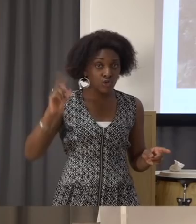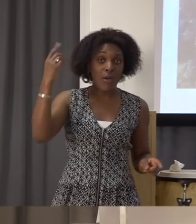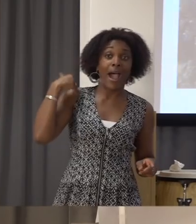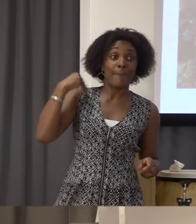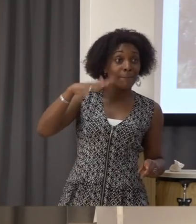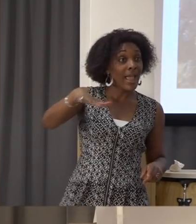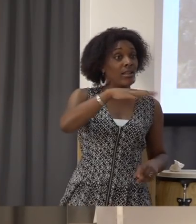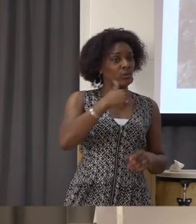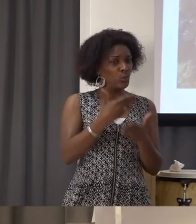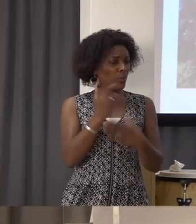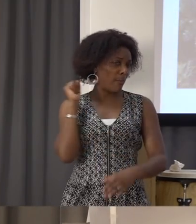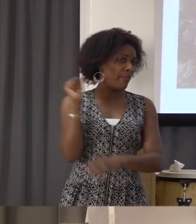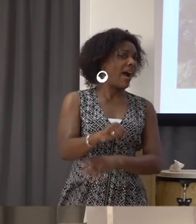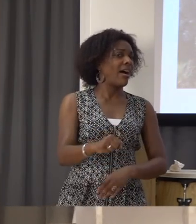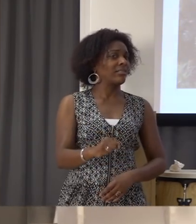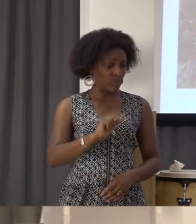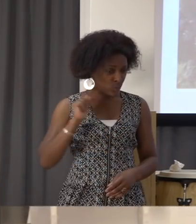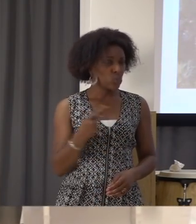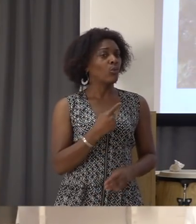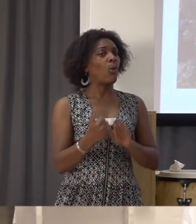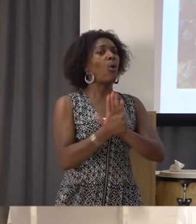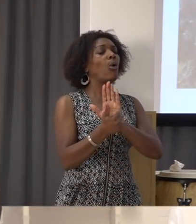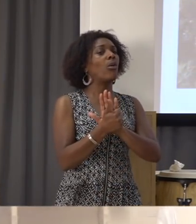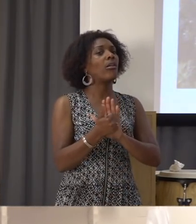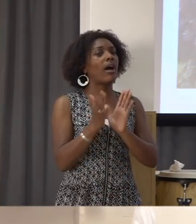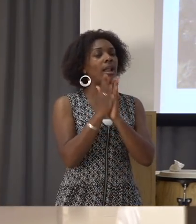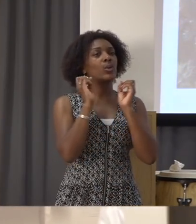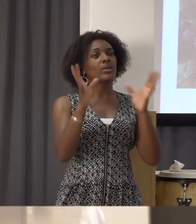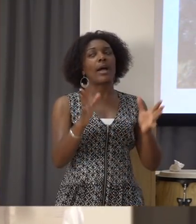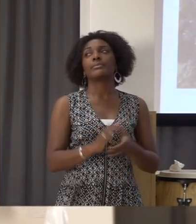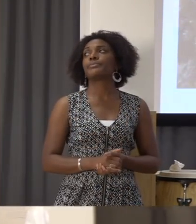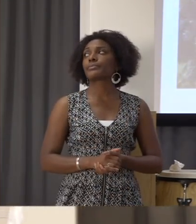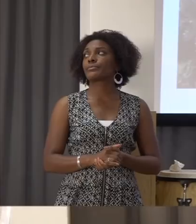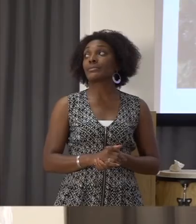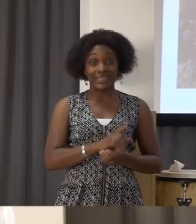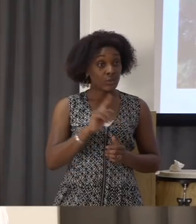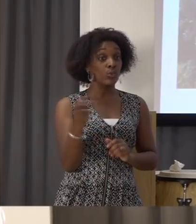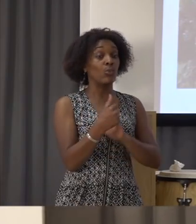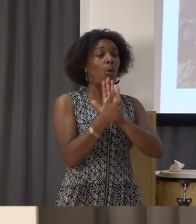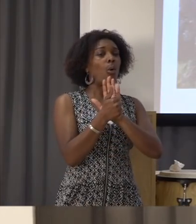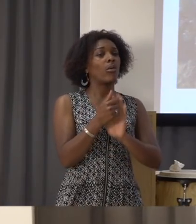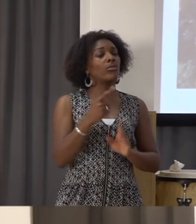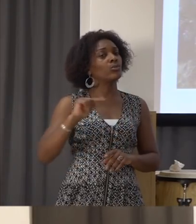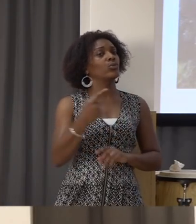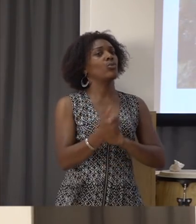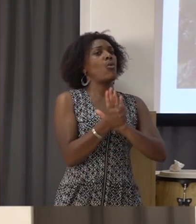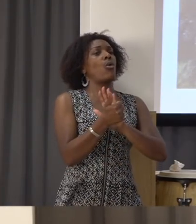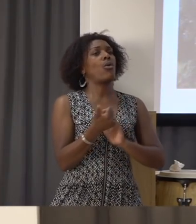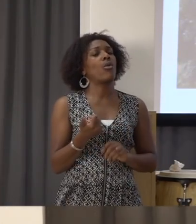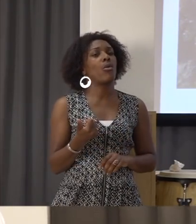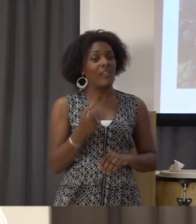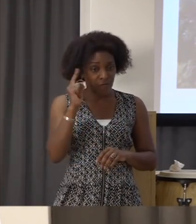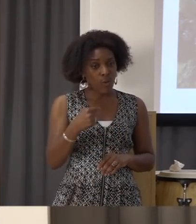notre vocation. Alléluia. C'est notre vocation. Nous sommes appelés